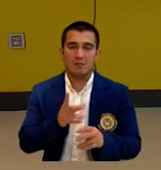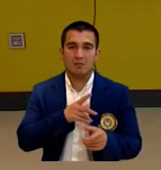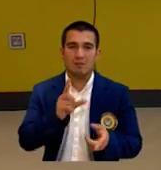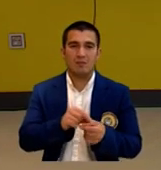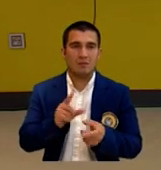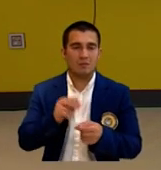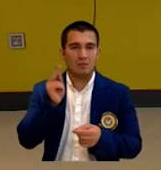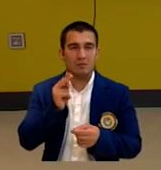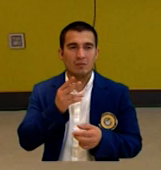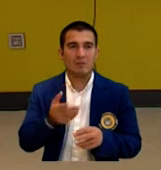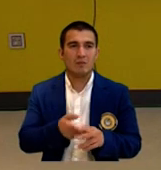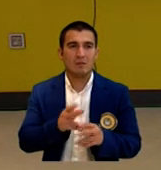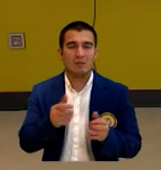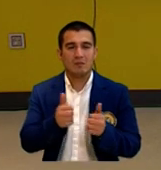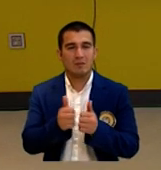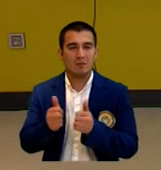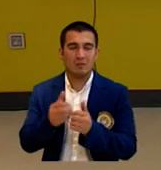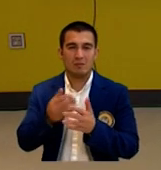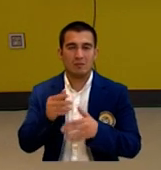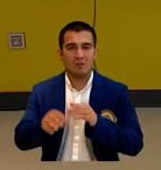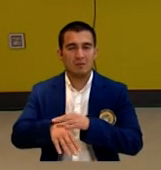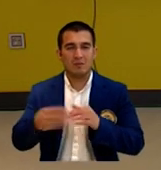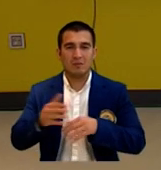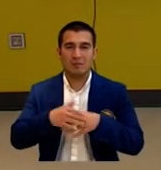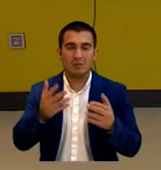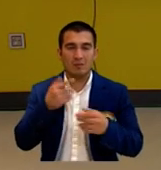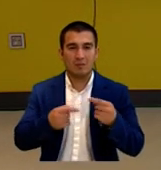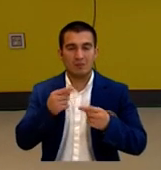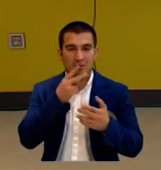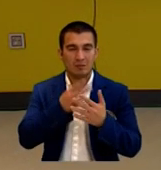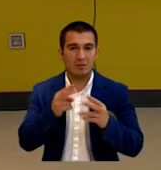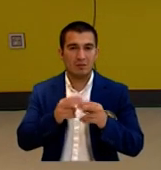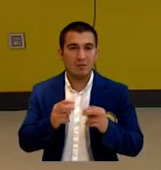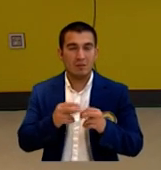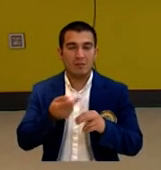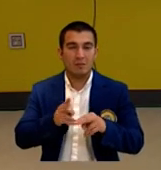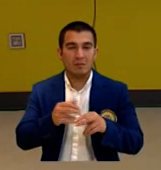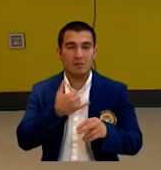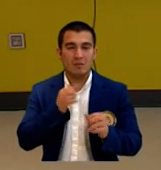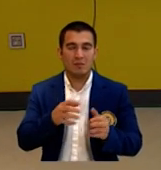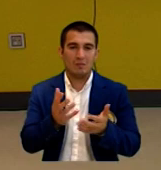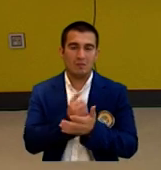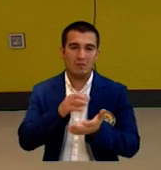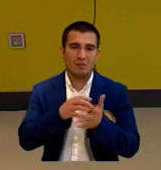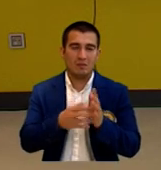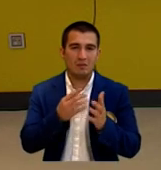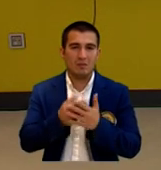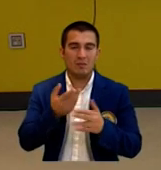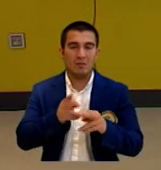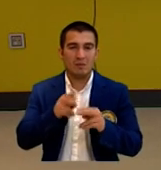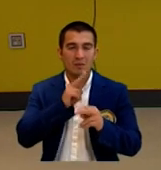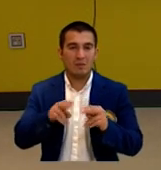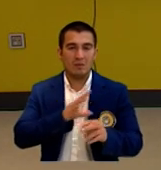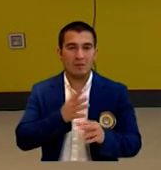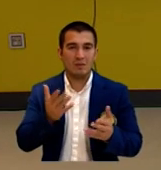tenglamani o'ng taraflarini tenglashtiradigan bo'lsak, quyidagi tenglik kelib chiqadi. Demek bundan biz kvadratni yo'qotish